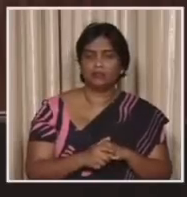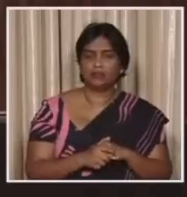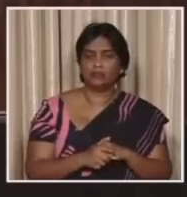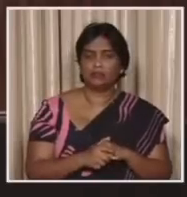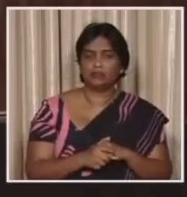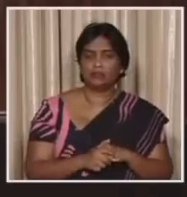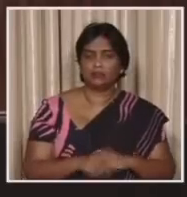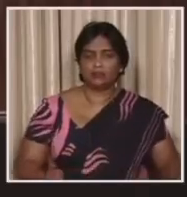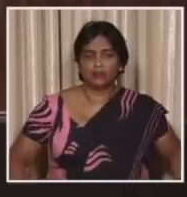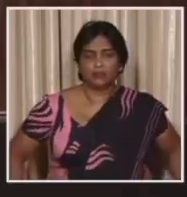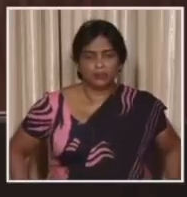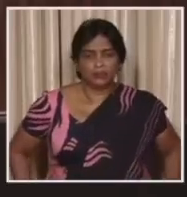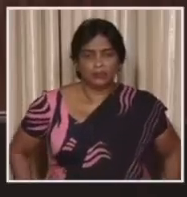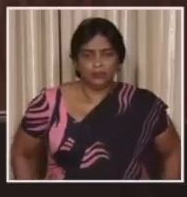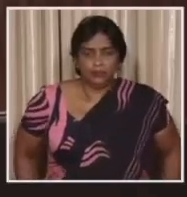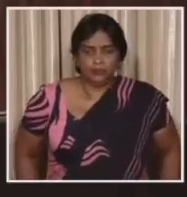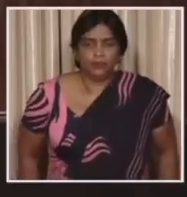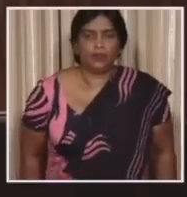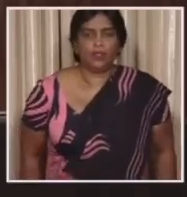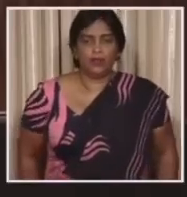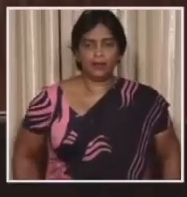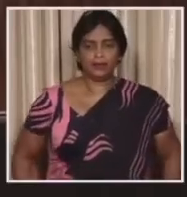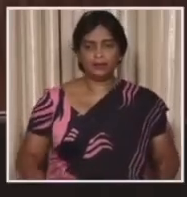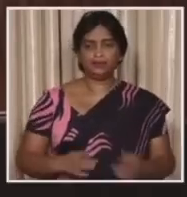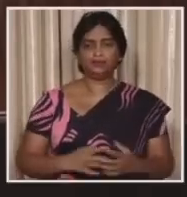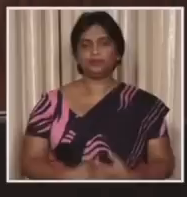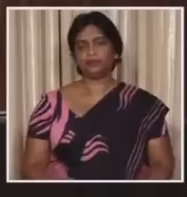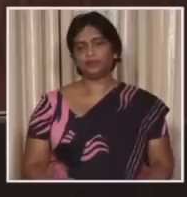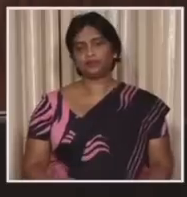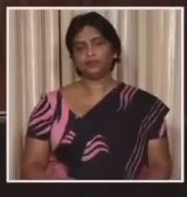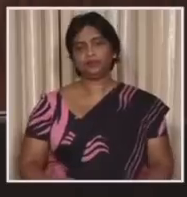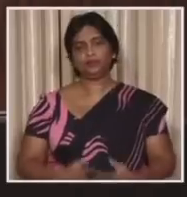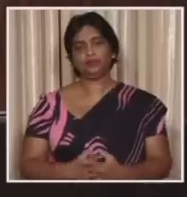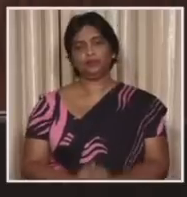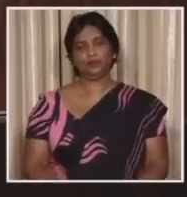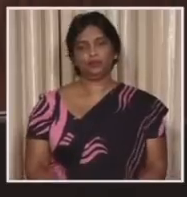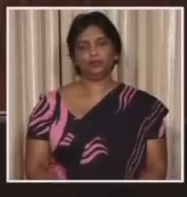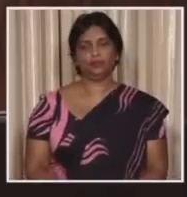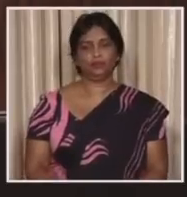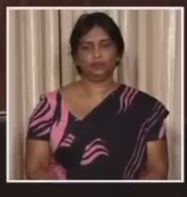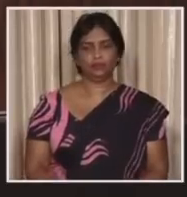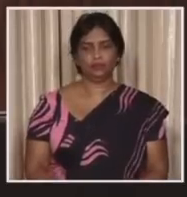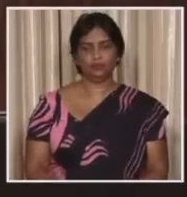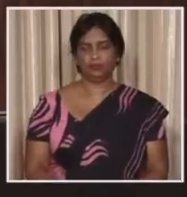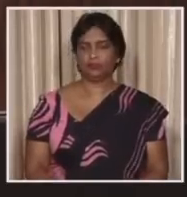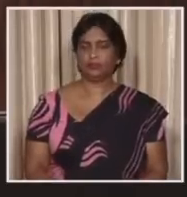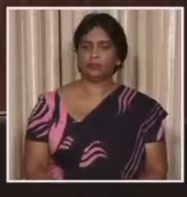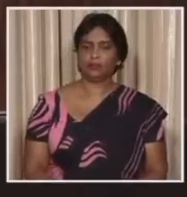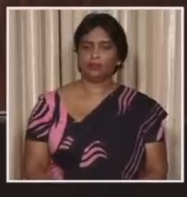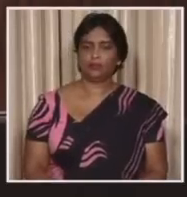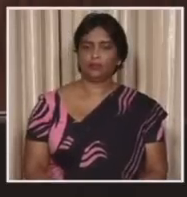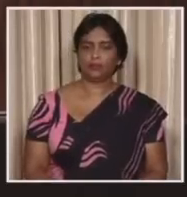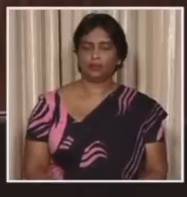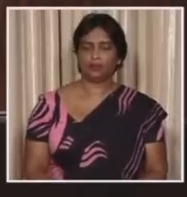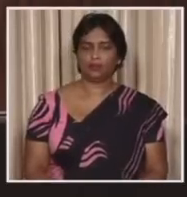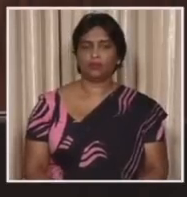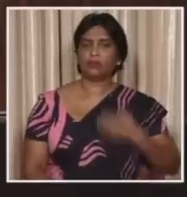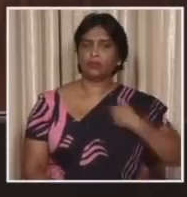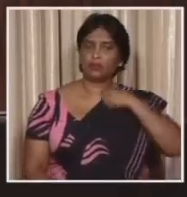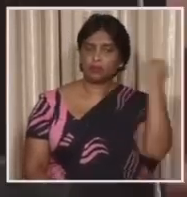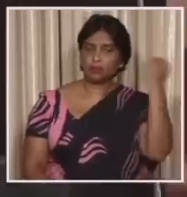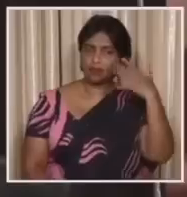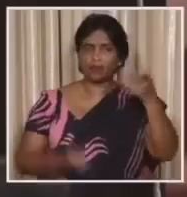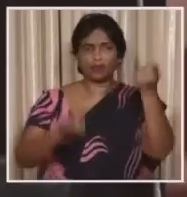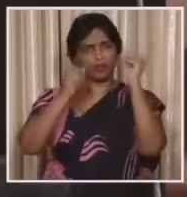ගරු අමාත්‍යතුමා බබ නෑ මම කතා කරුවට පස්සේ